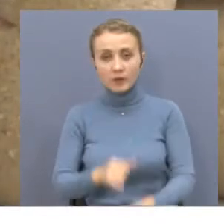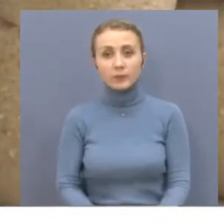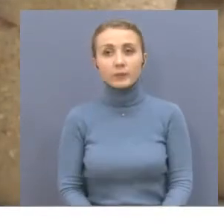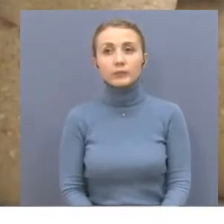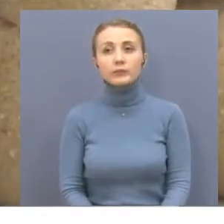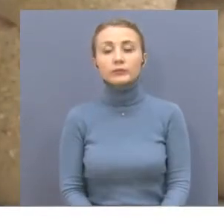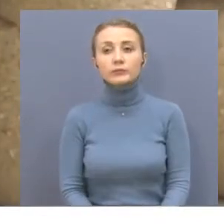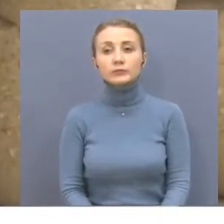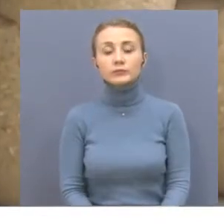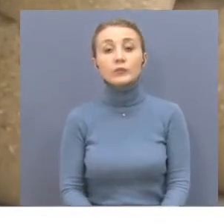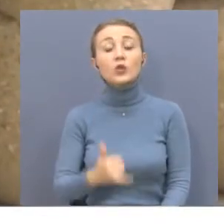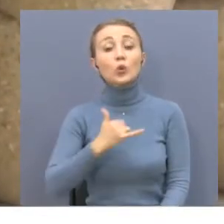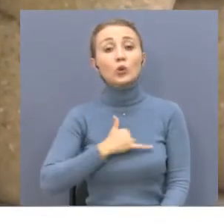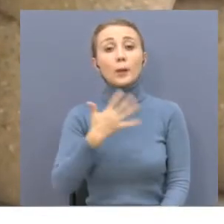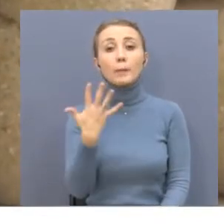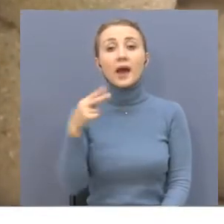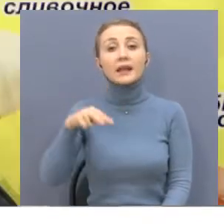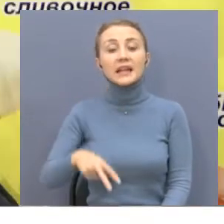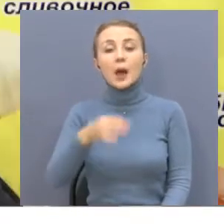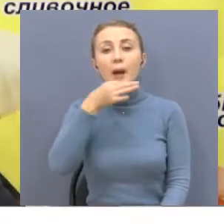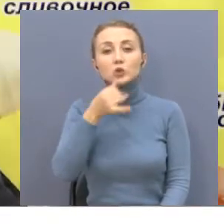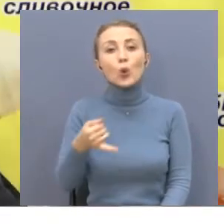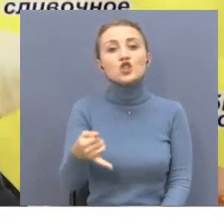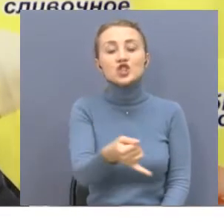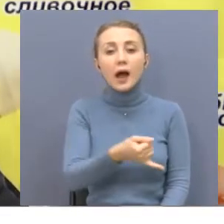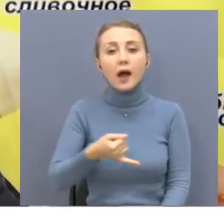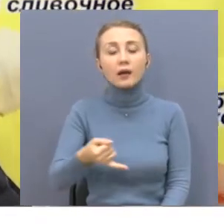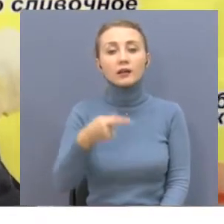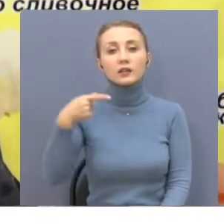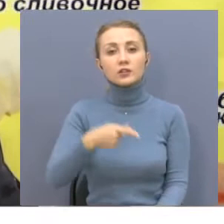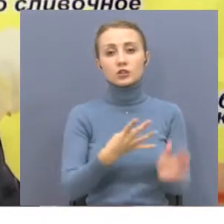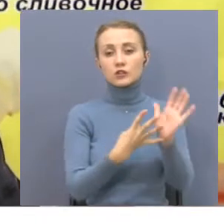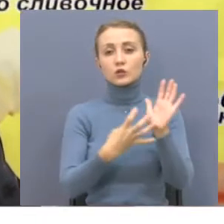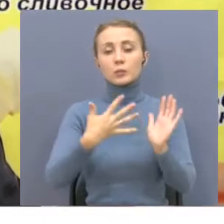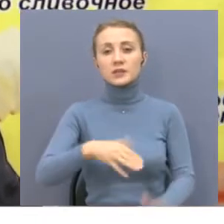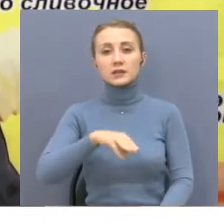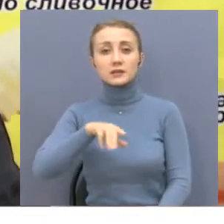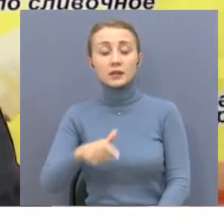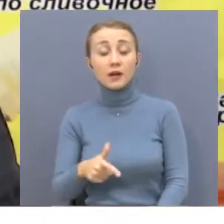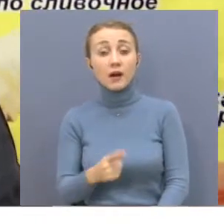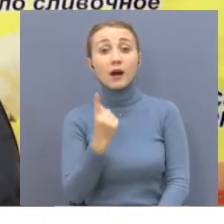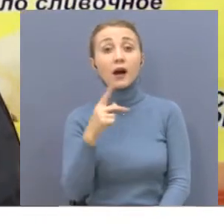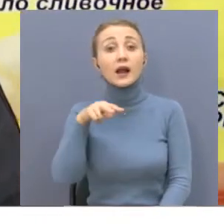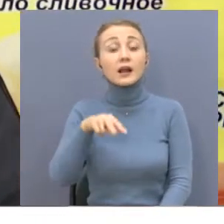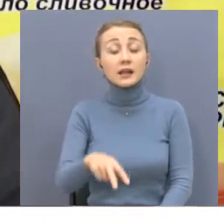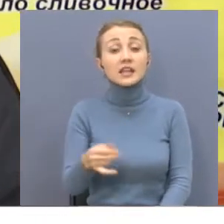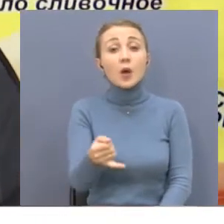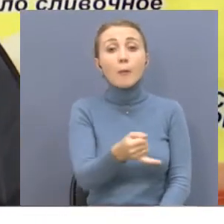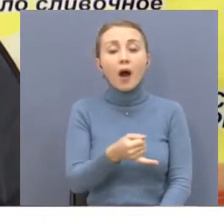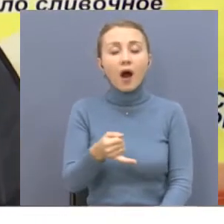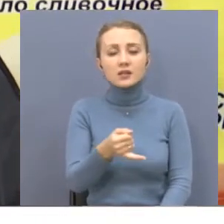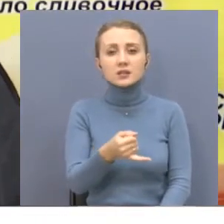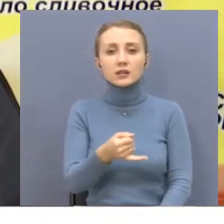Масло подсолнечное 5 литровое 1950. Бізде 5 литр күнбағыс майы 1950, ал 1 литр күнбағыс